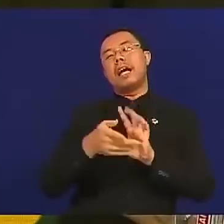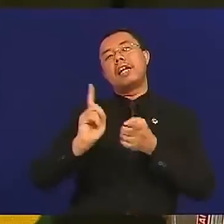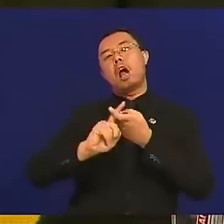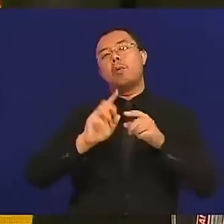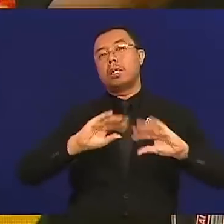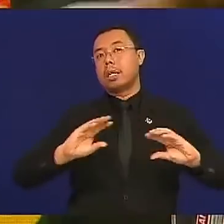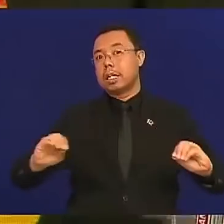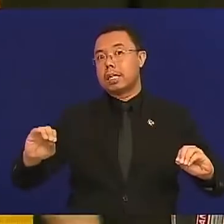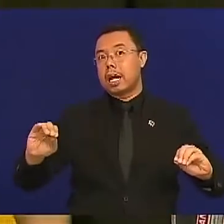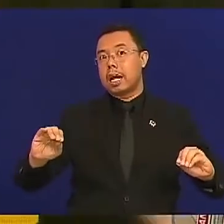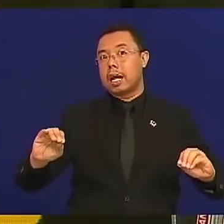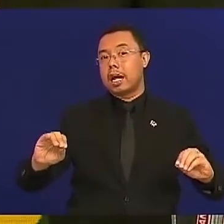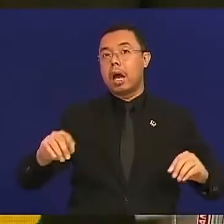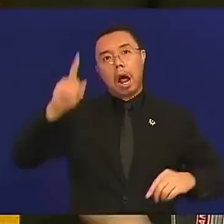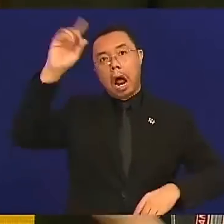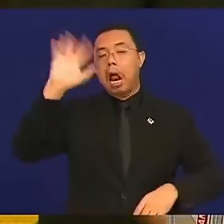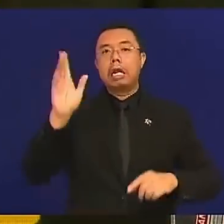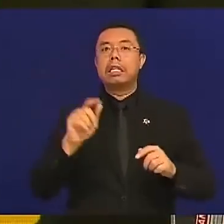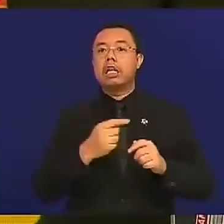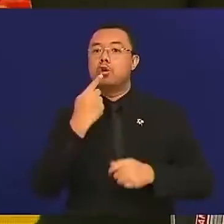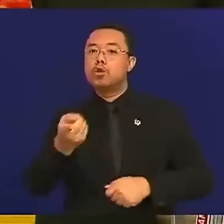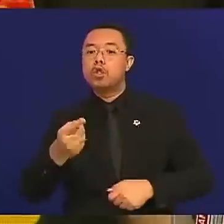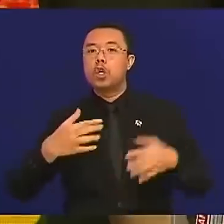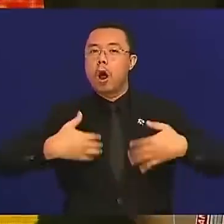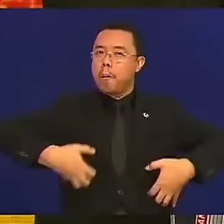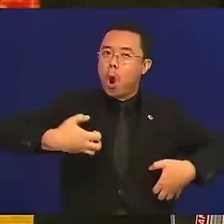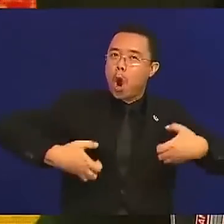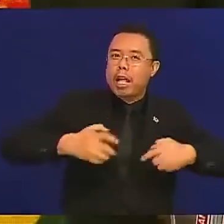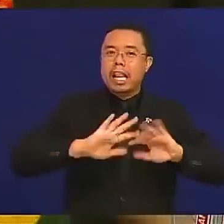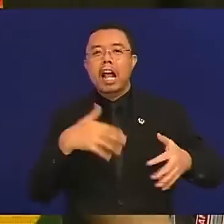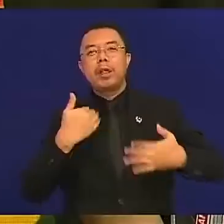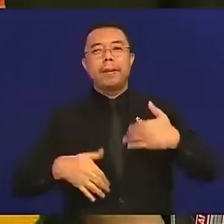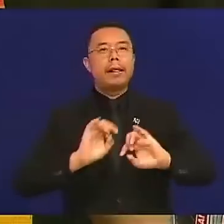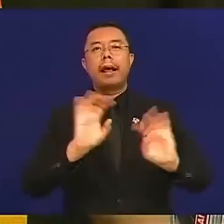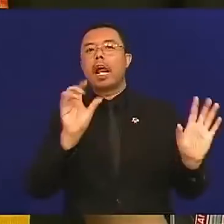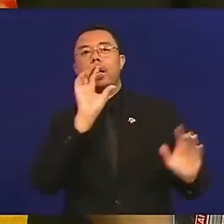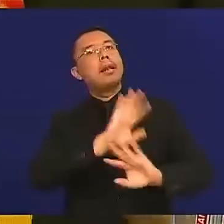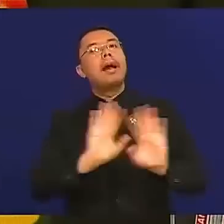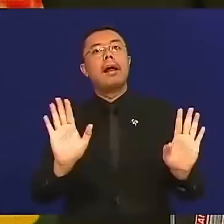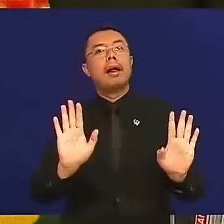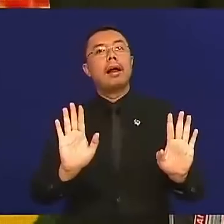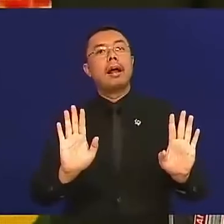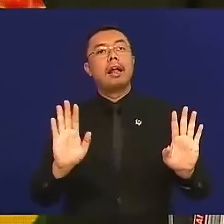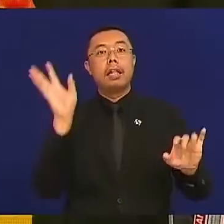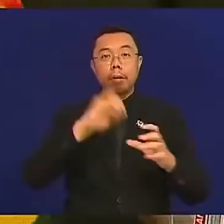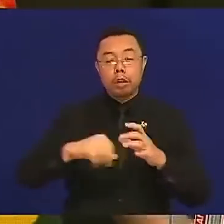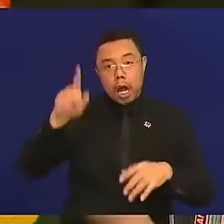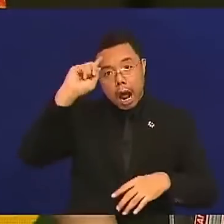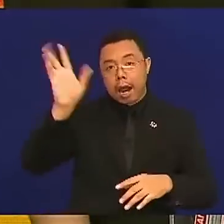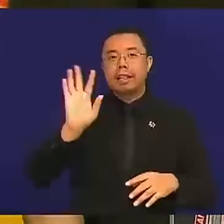sekerja. Allah tidak memakai monyet atau binatang-binatang lain untuk karya penciptaan. Bahkan Allah